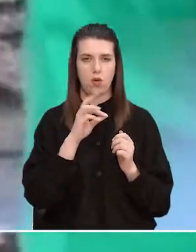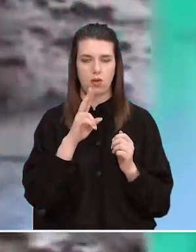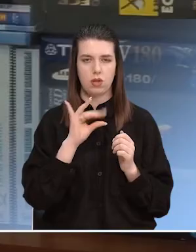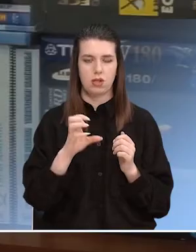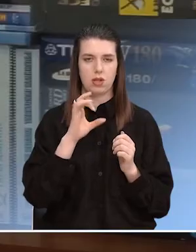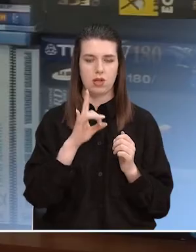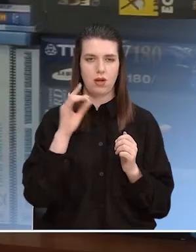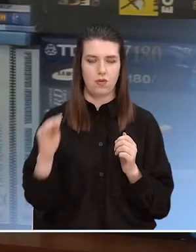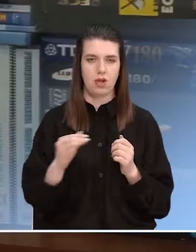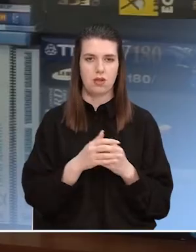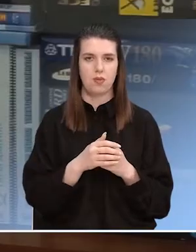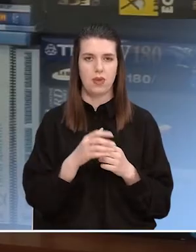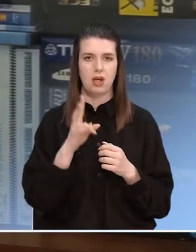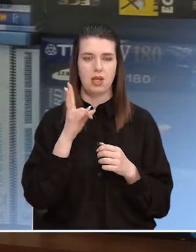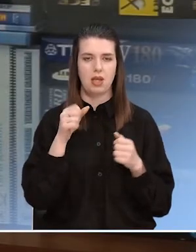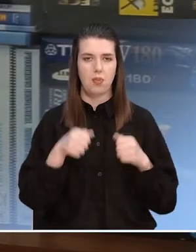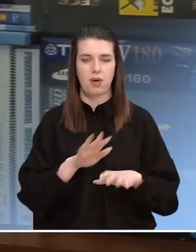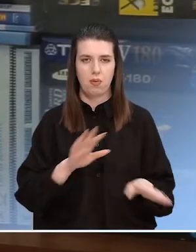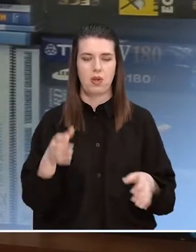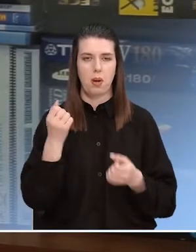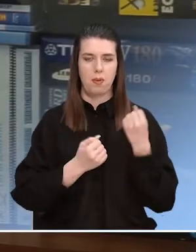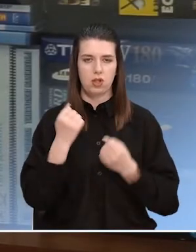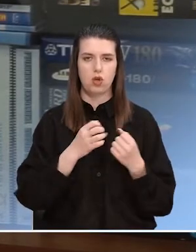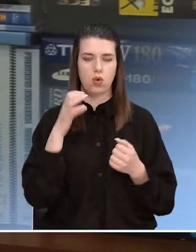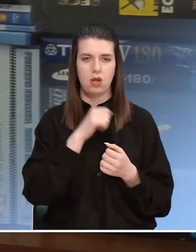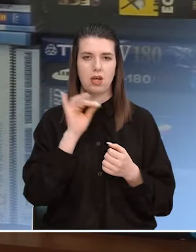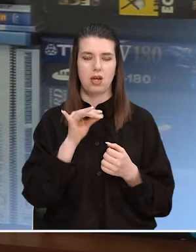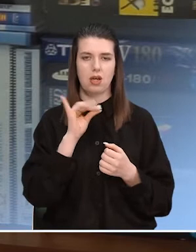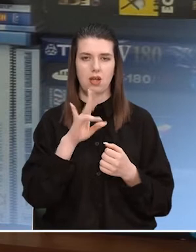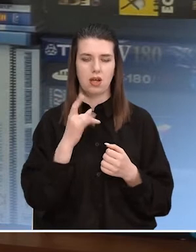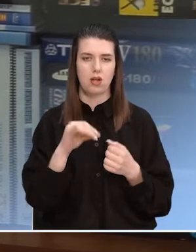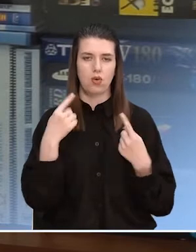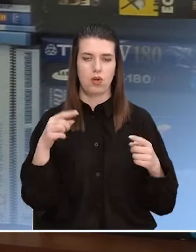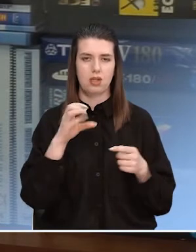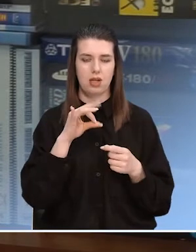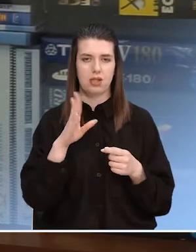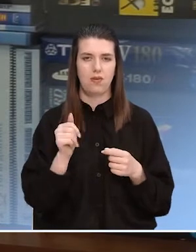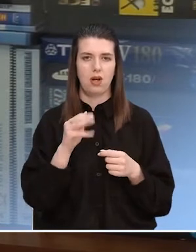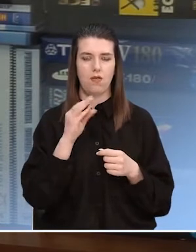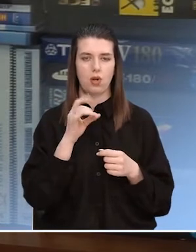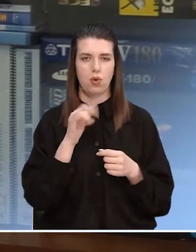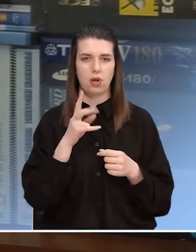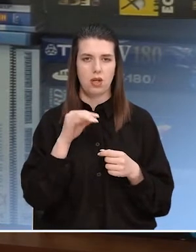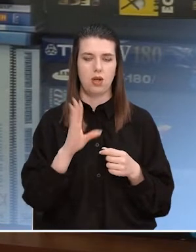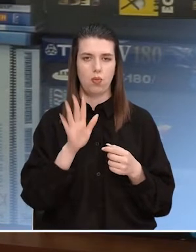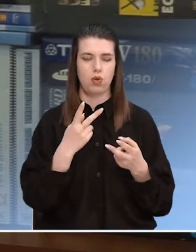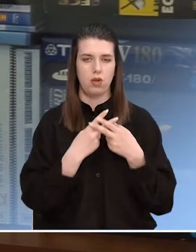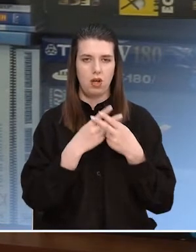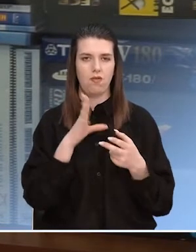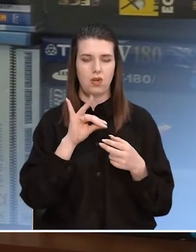166 уголовного кодекса российской федерации неправомерное завладение автомобилем или иным транспортным средством